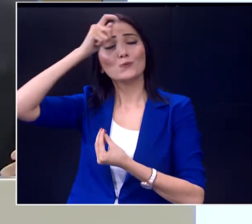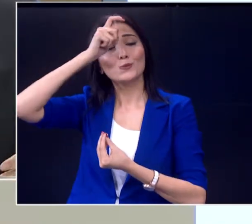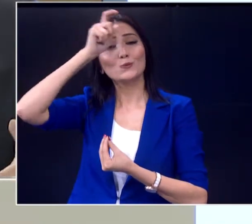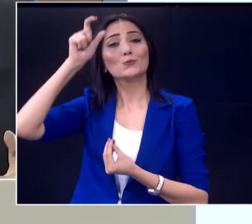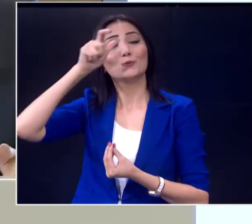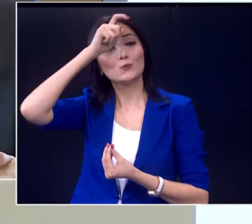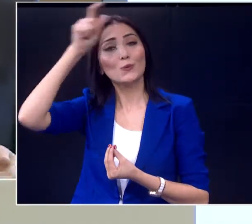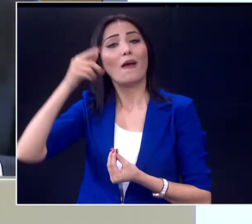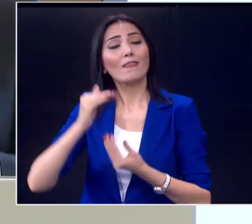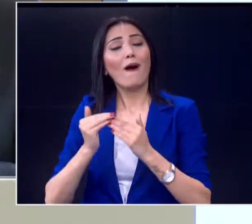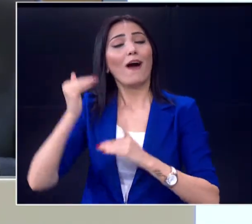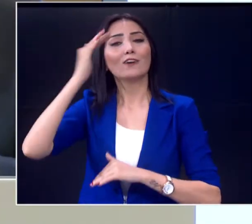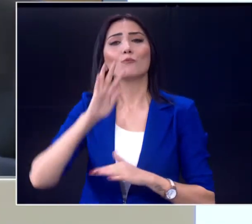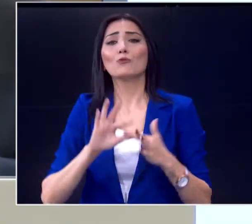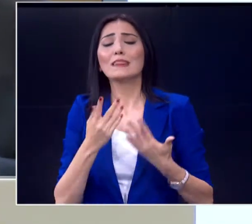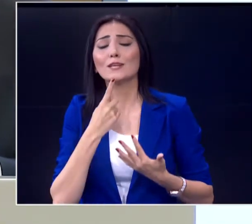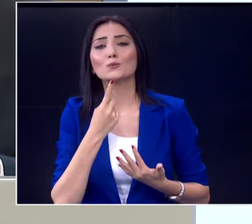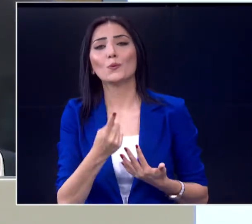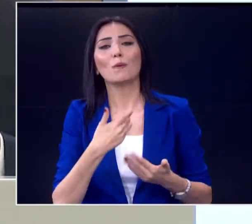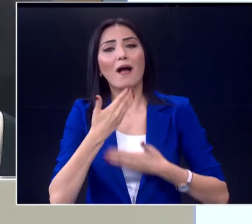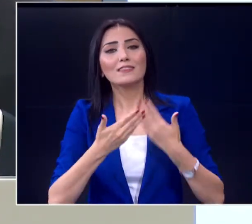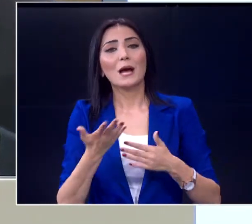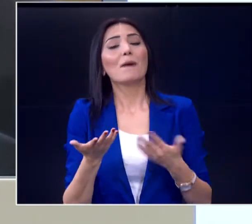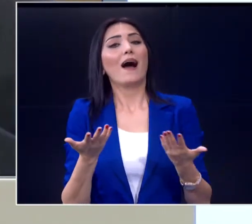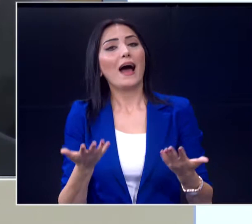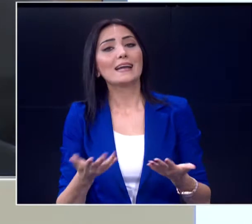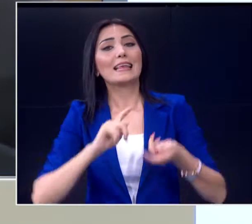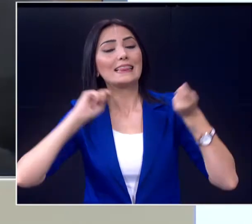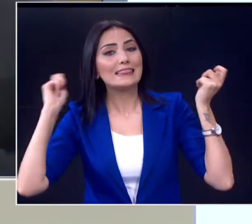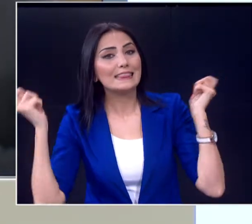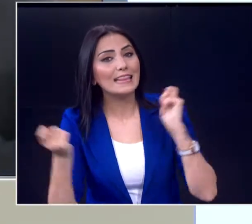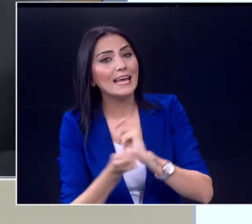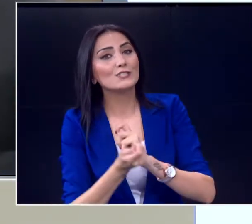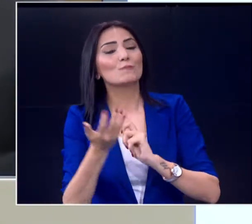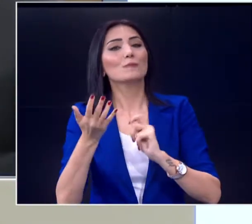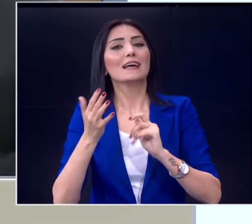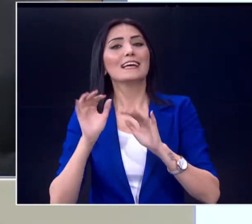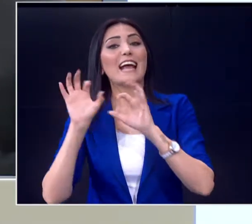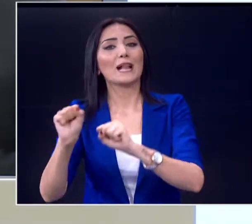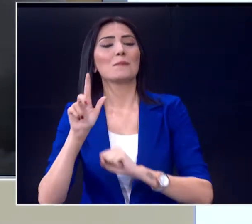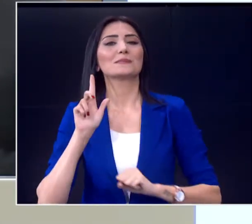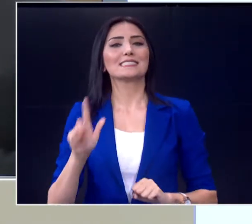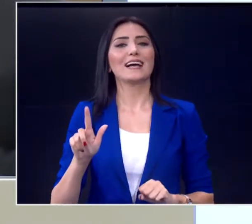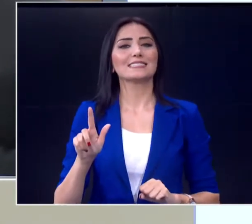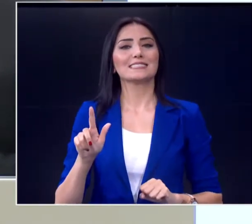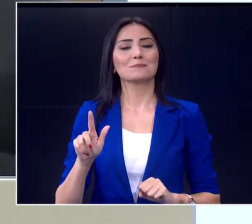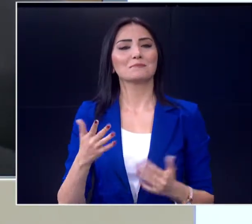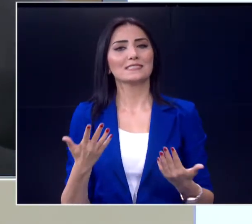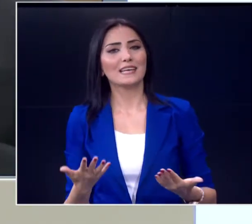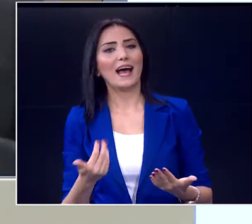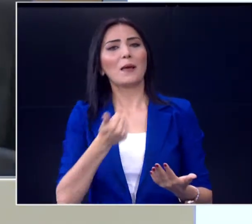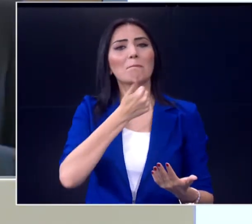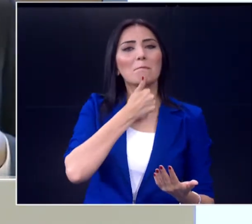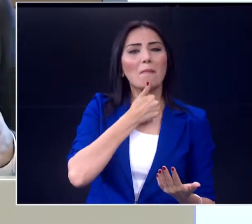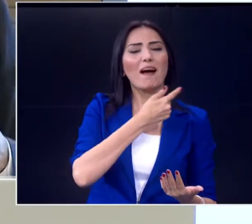artıyor. Yani bunu niye söylüyorum? Artık değişimi yakalamamız lazım. Yani